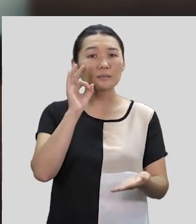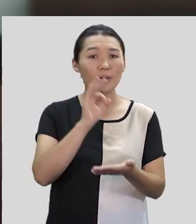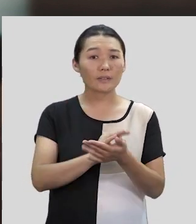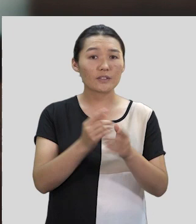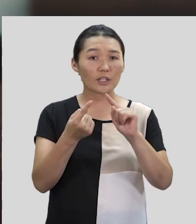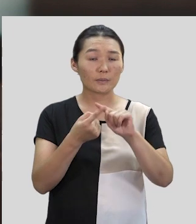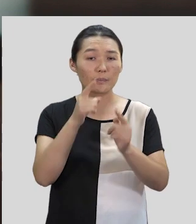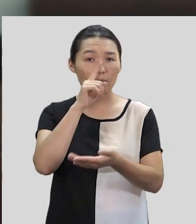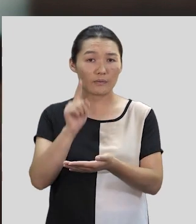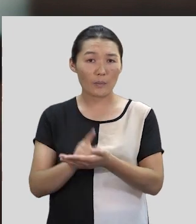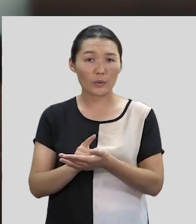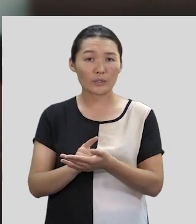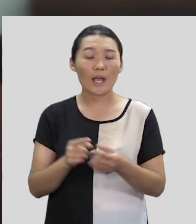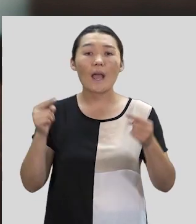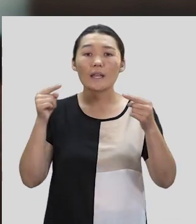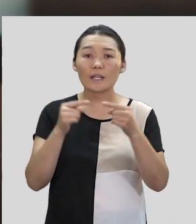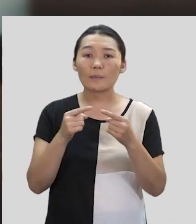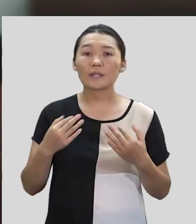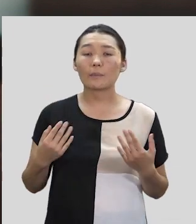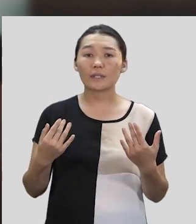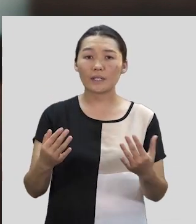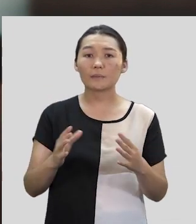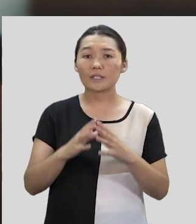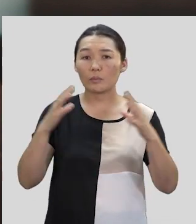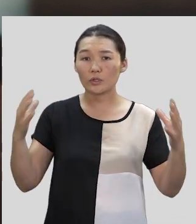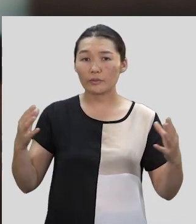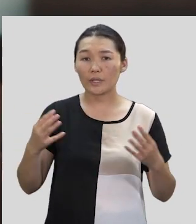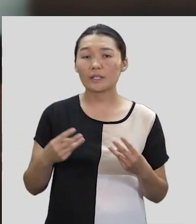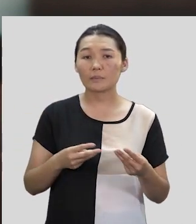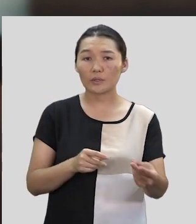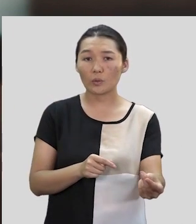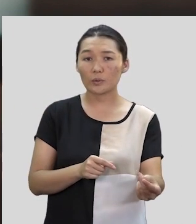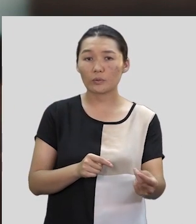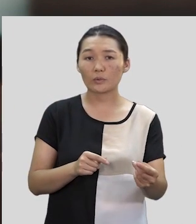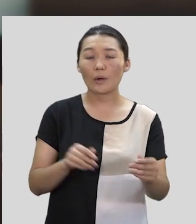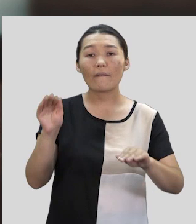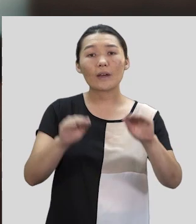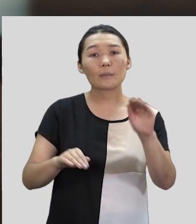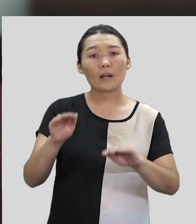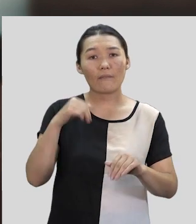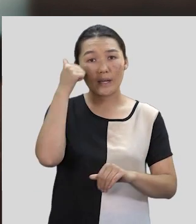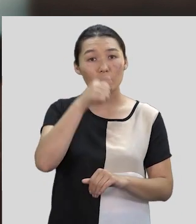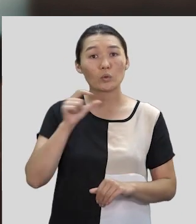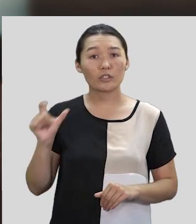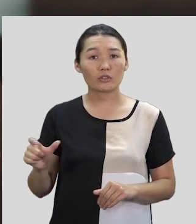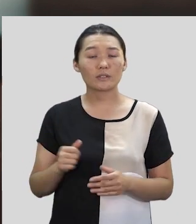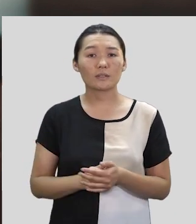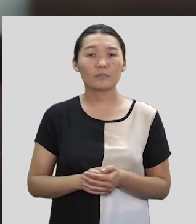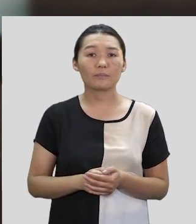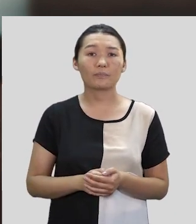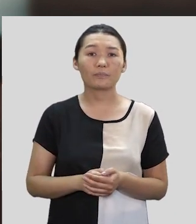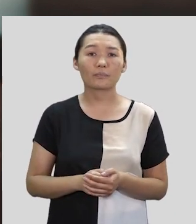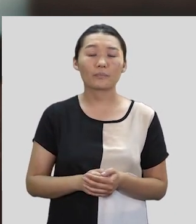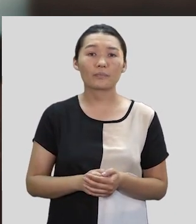первый вопрос именно потребности большей мере способствует формированию личности да именно